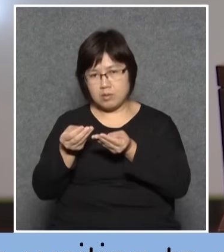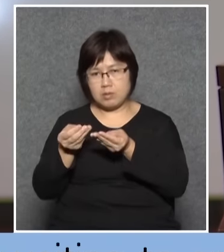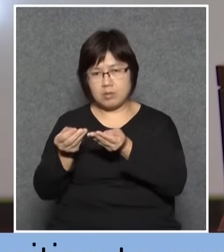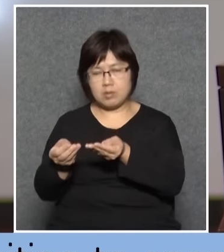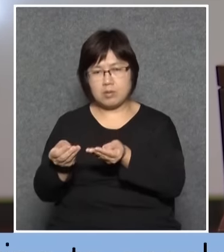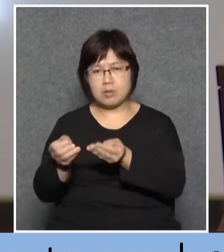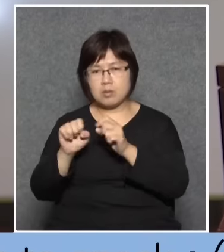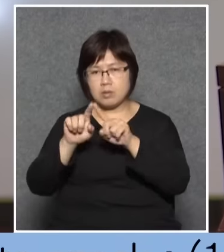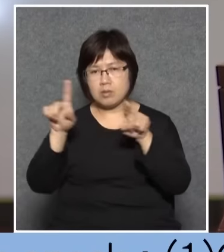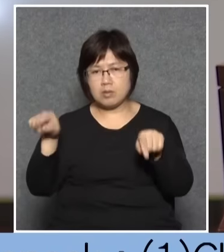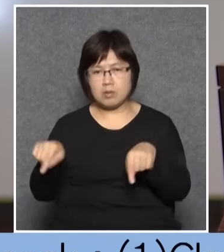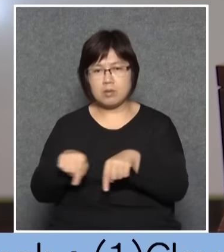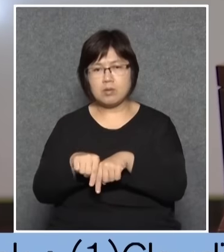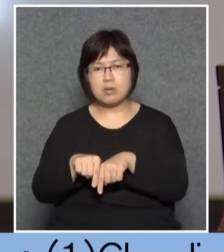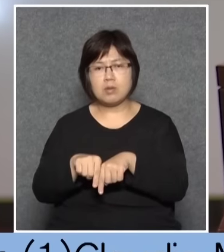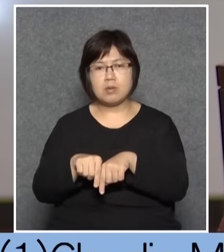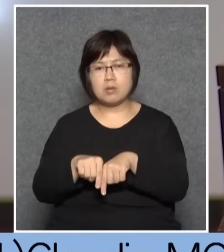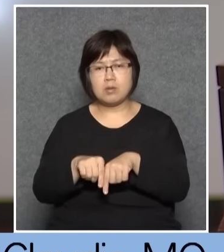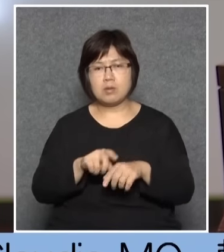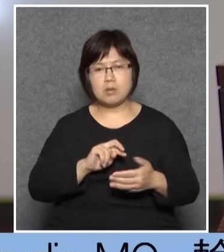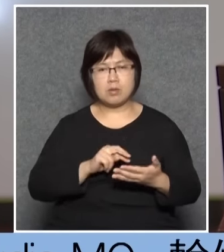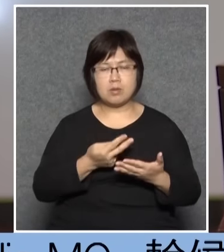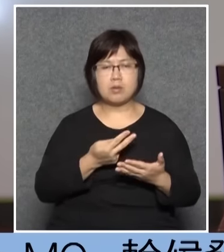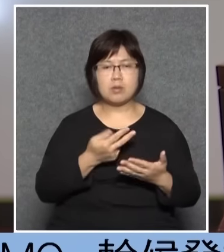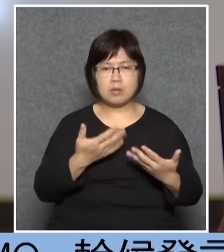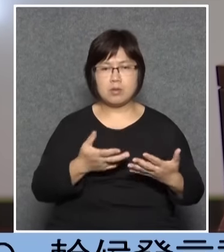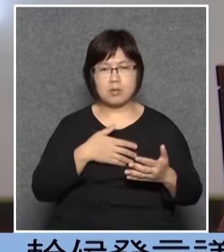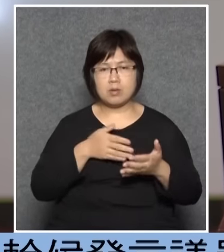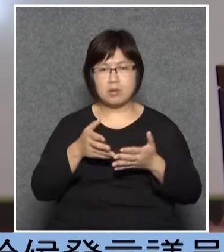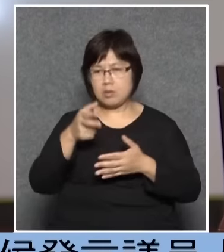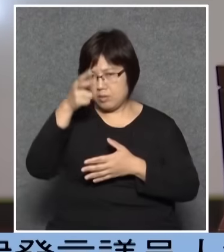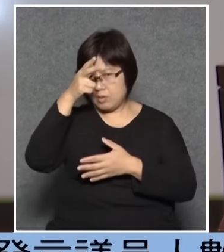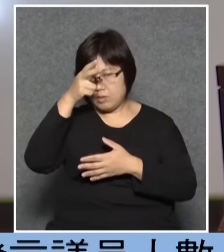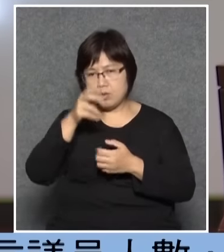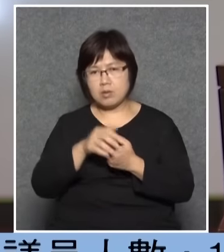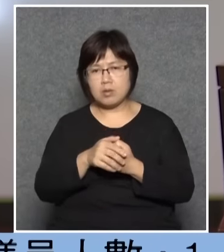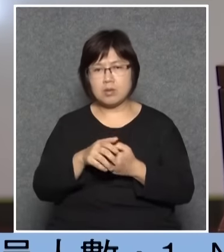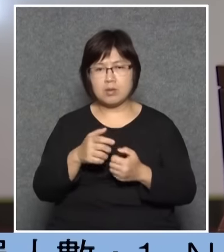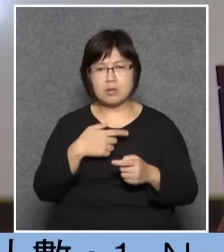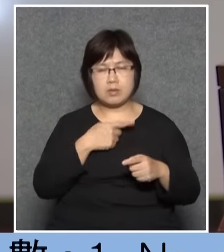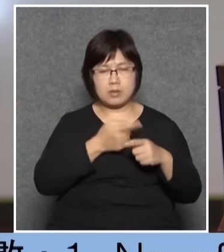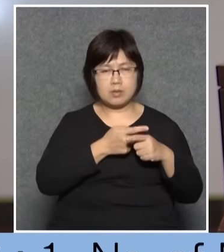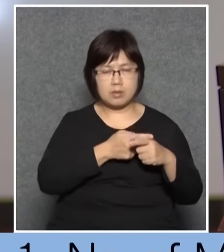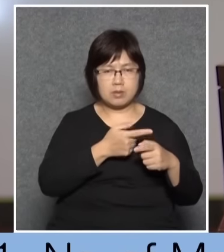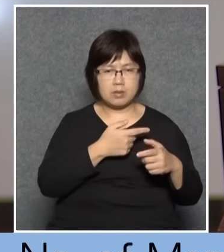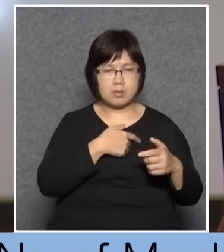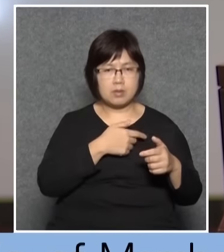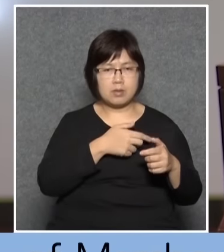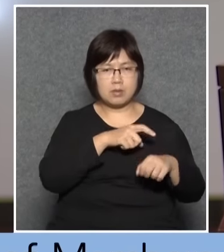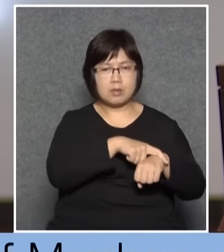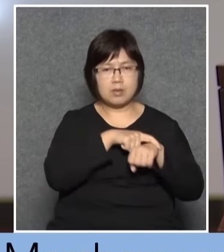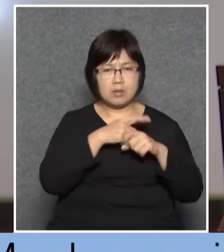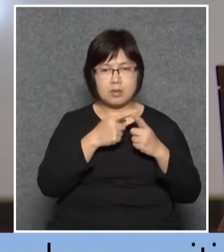供報告，跟住就改成就而家向有關當嗱，其實嗰個係咁嘅原本，繼逮捕某